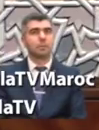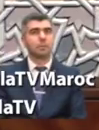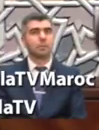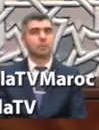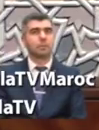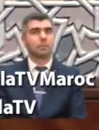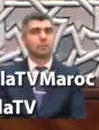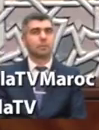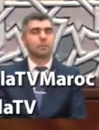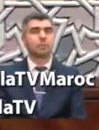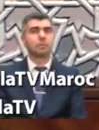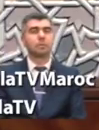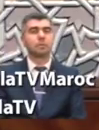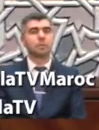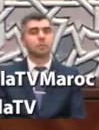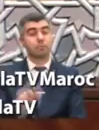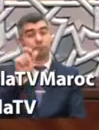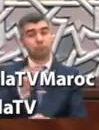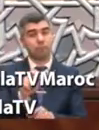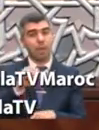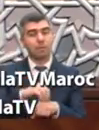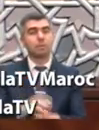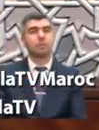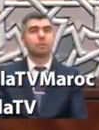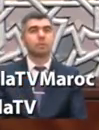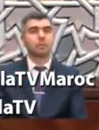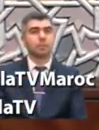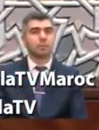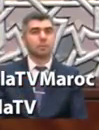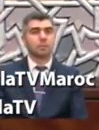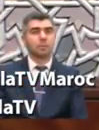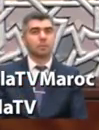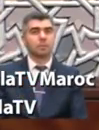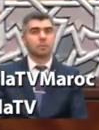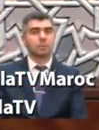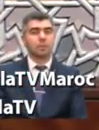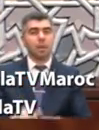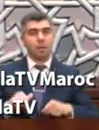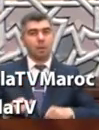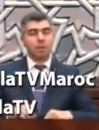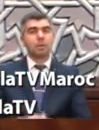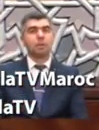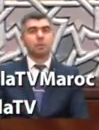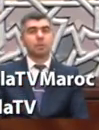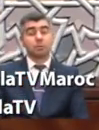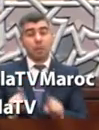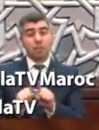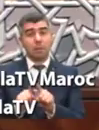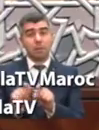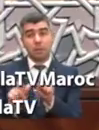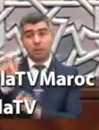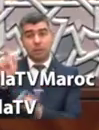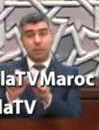سيد النائب تفضل. السيد الوزير منين تيكونوا عندنا اخصائيين